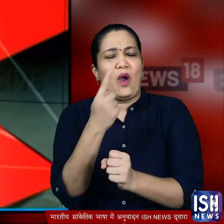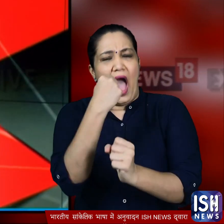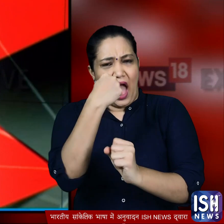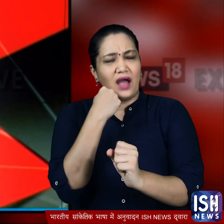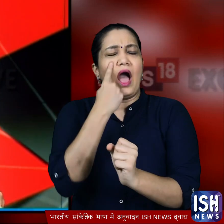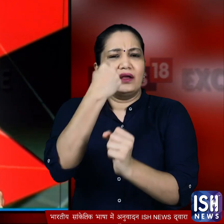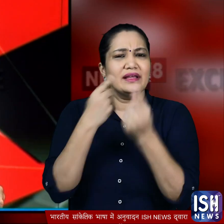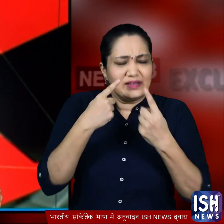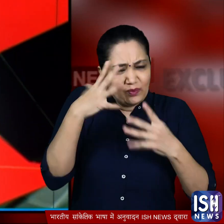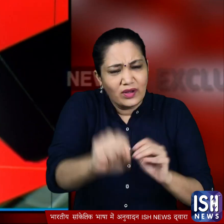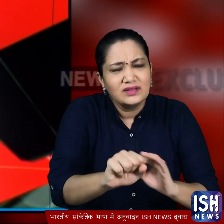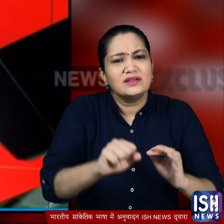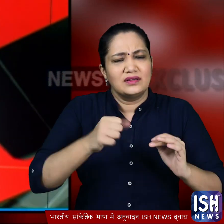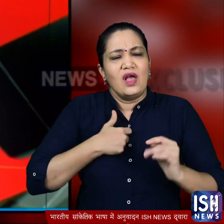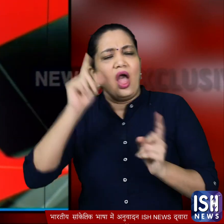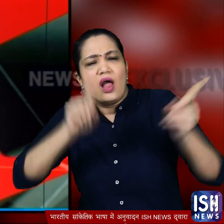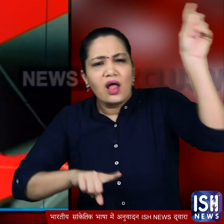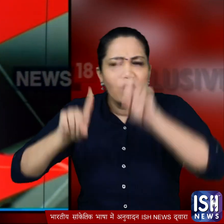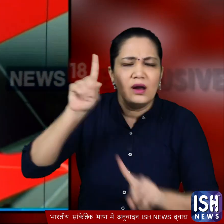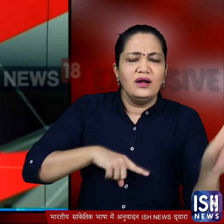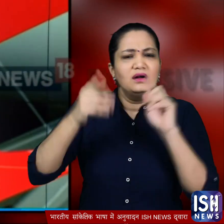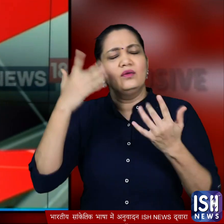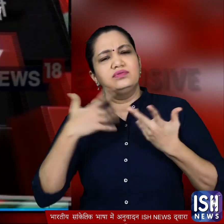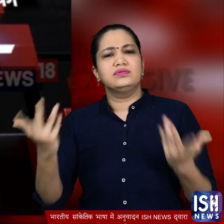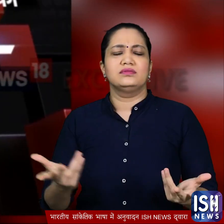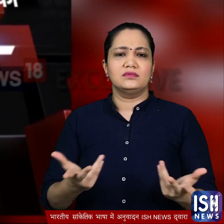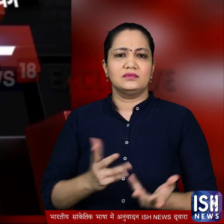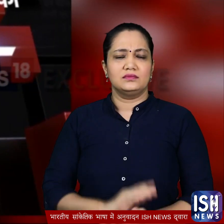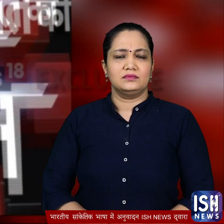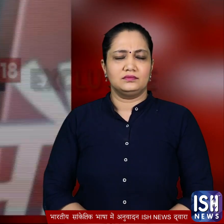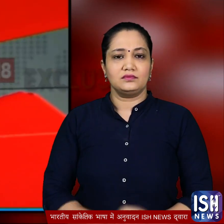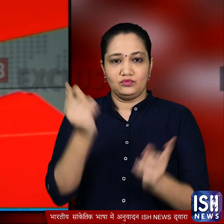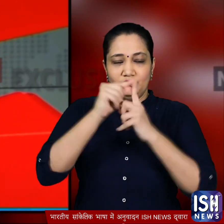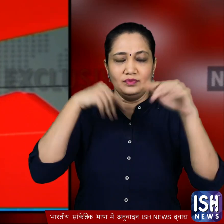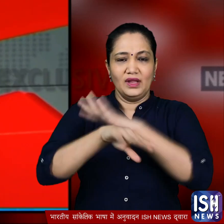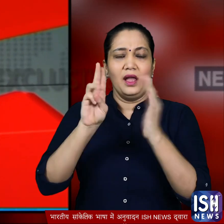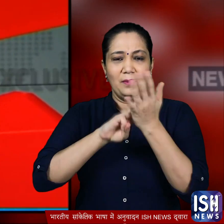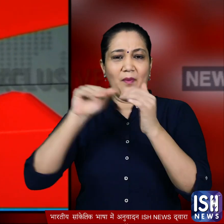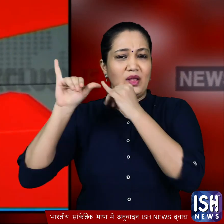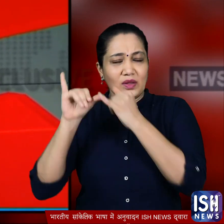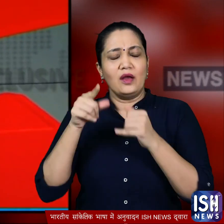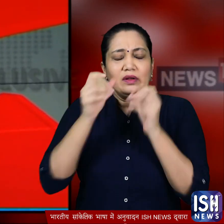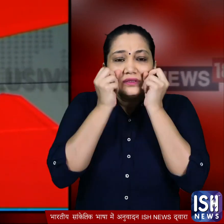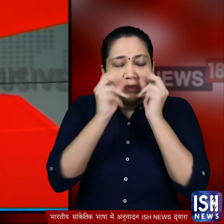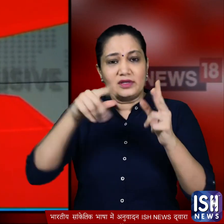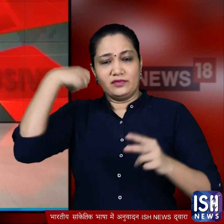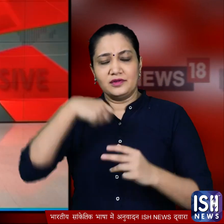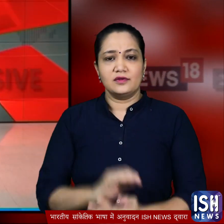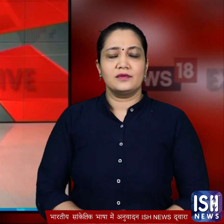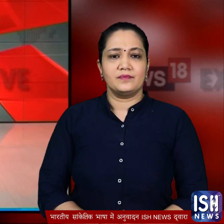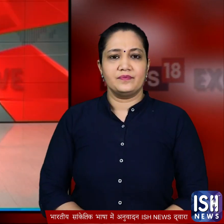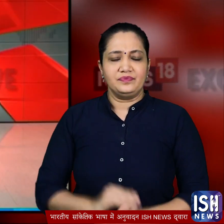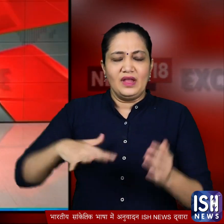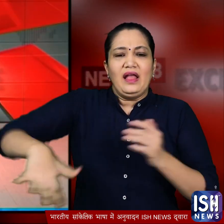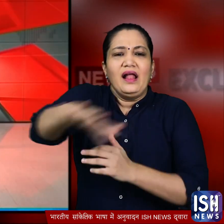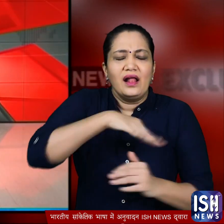टेस्ट करवाने के लिए भी रोकें तो हम बहानेबाजी और बवाल करने में जुट जाते हैं। उत्तर प्रदेश के मथुरा से एक हैरान करने वाला वीडियो सामने आया।